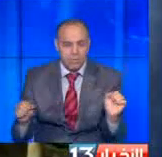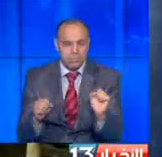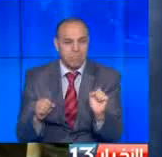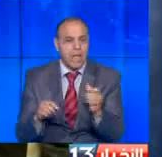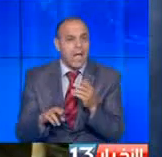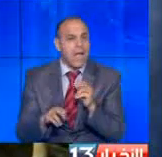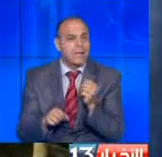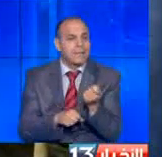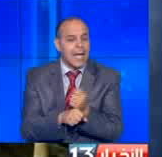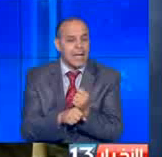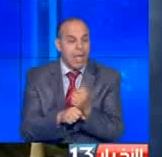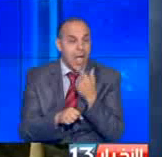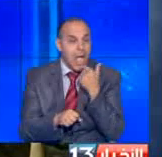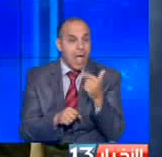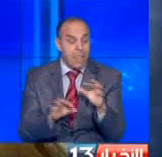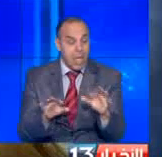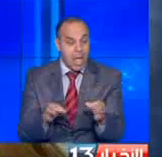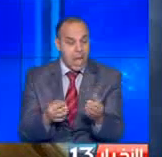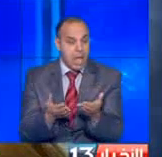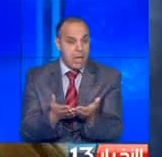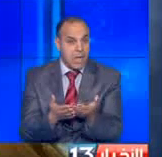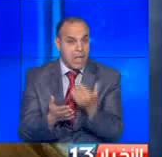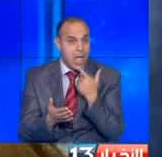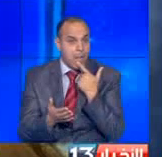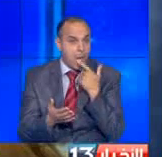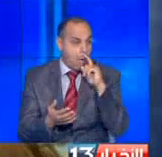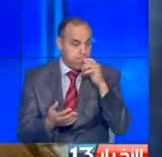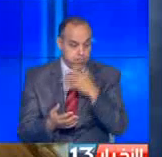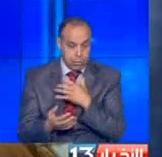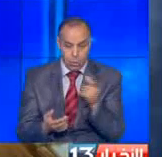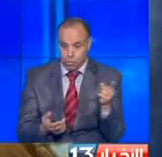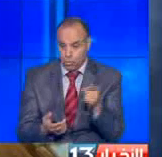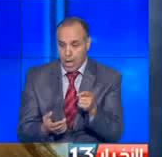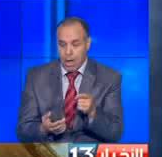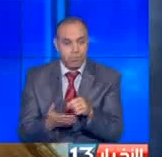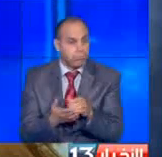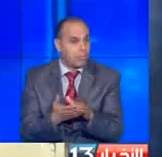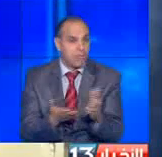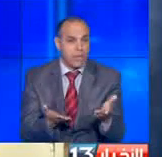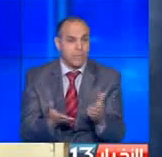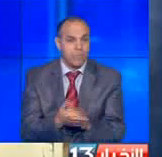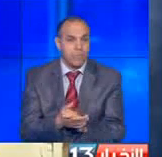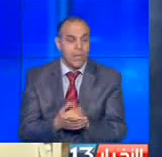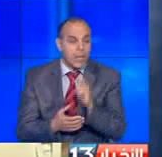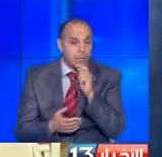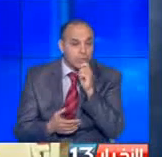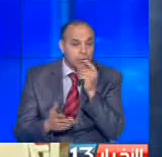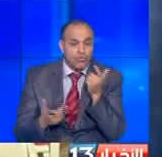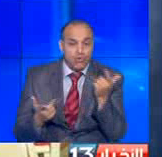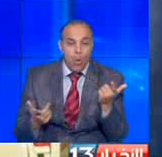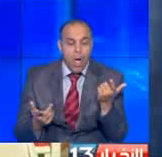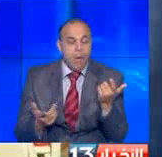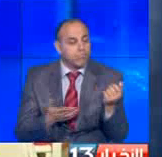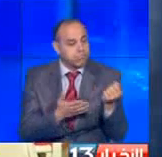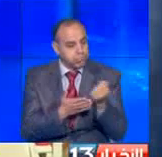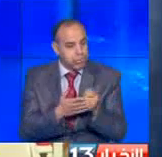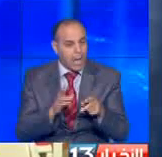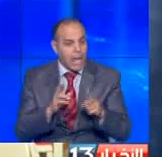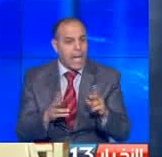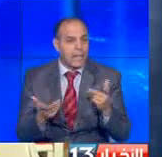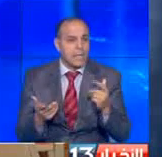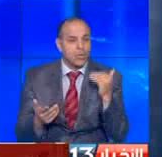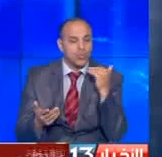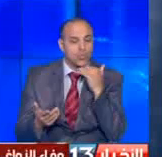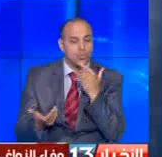وهو بذلك يصبح حلا امام المستثمر لجدو اه وفعاليته التحكيم عند نزيه اكثر من انه